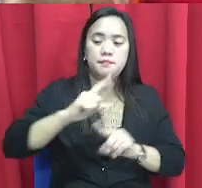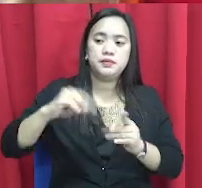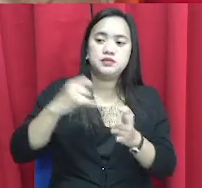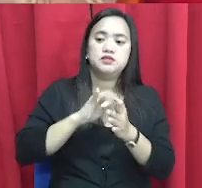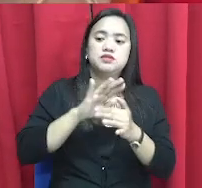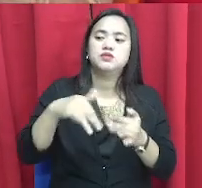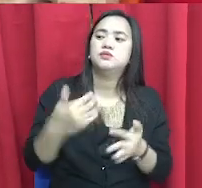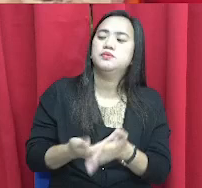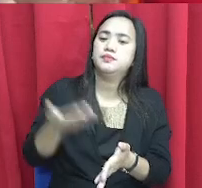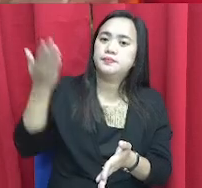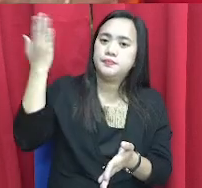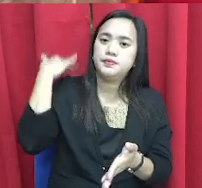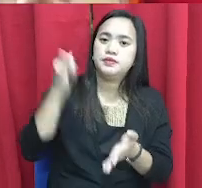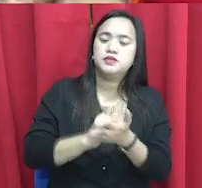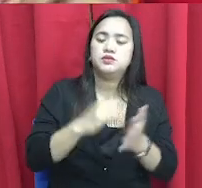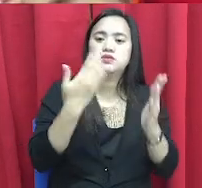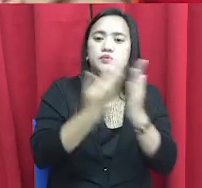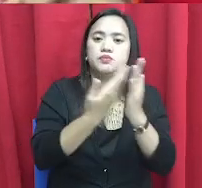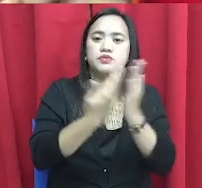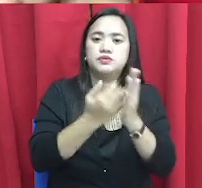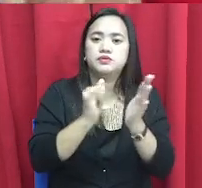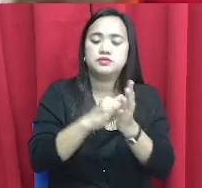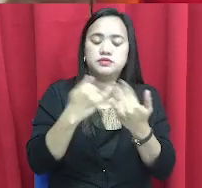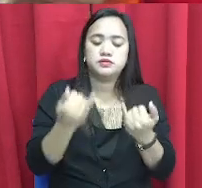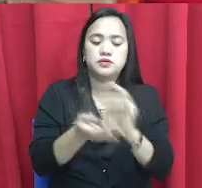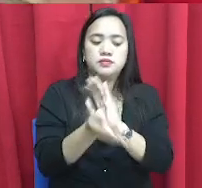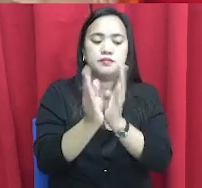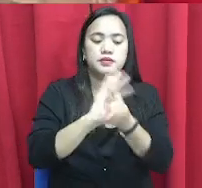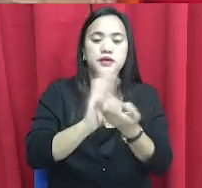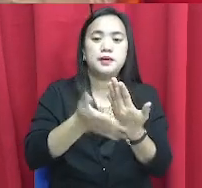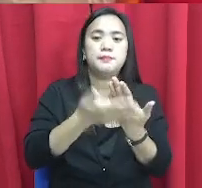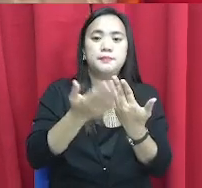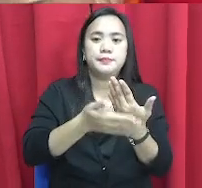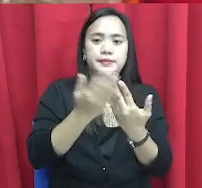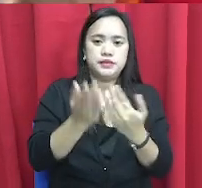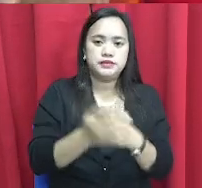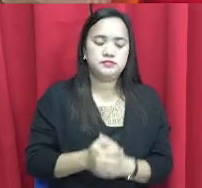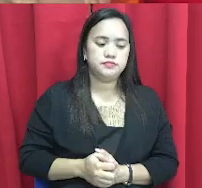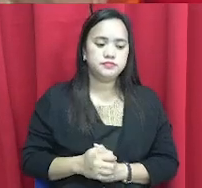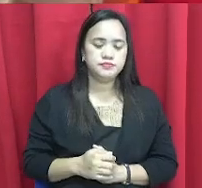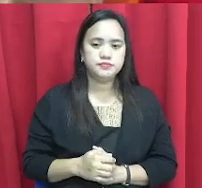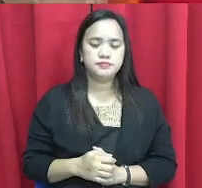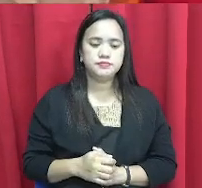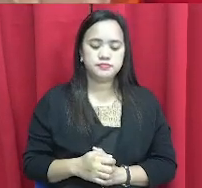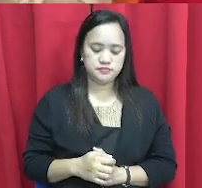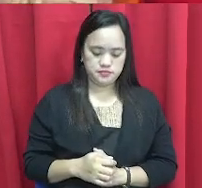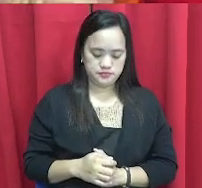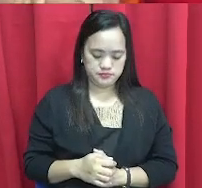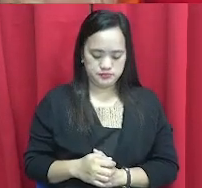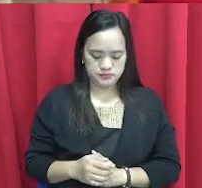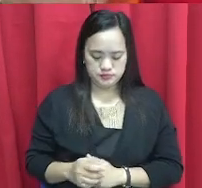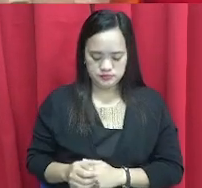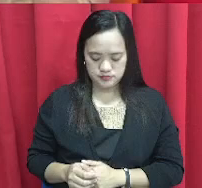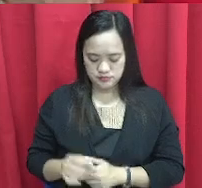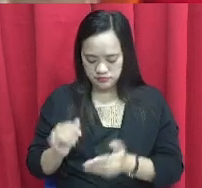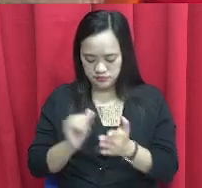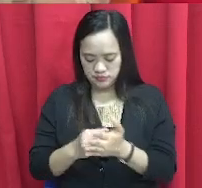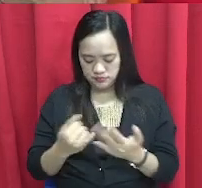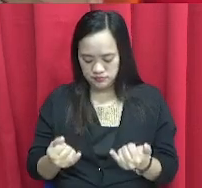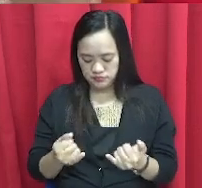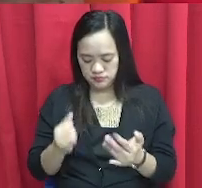mo yan ang ebidensya na madali yung kahapon at ngayon naman panibagong araw So ibig sabihin yan naman yung araw ngayon na kailangan